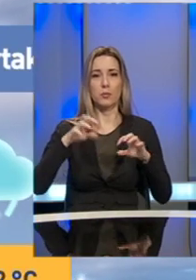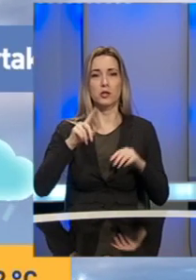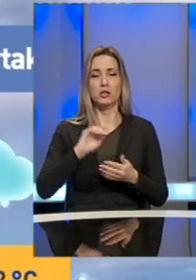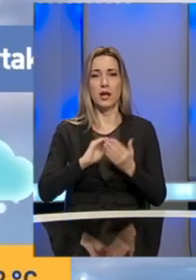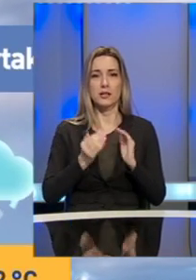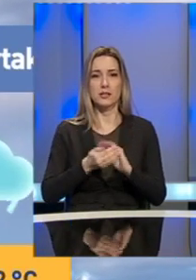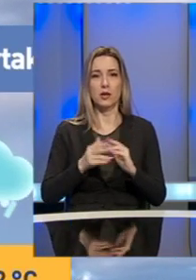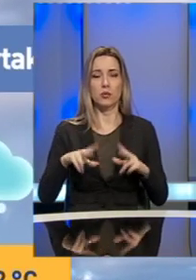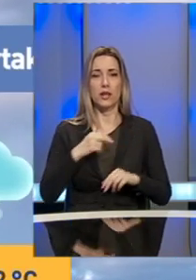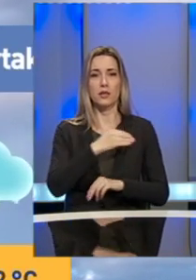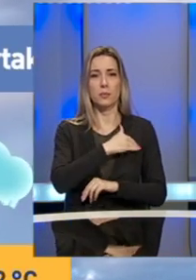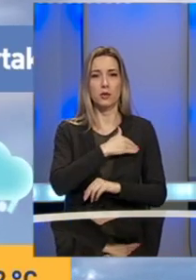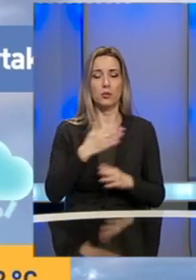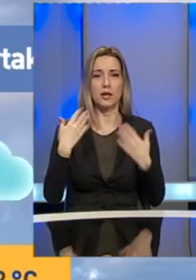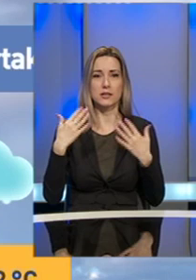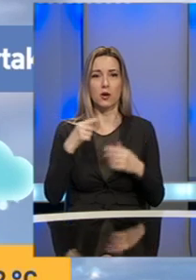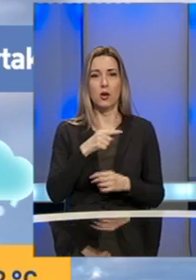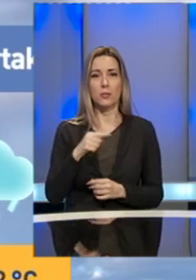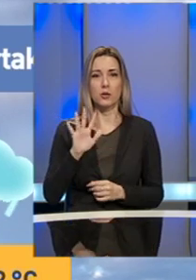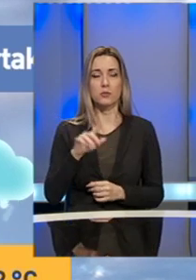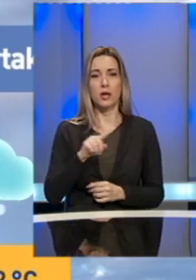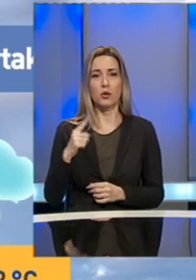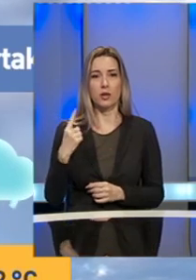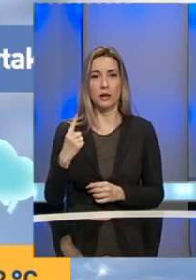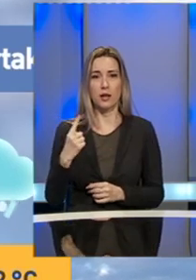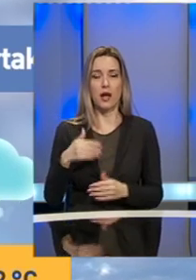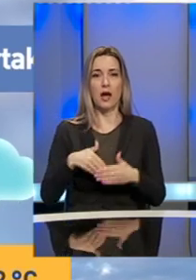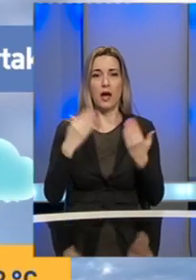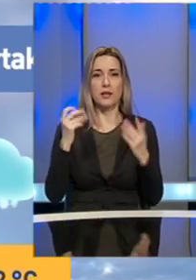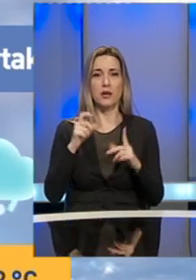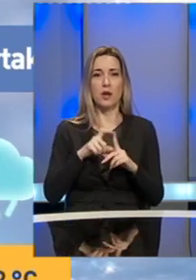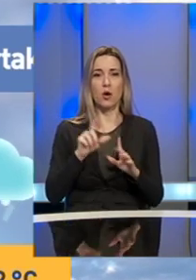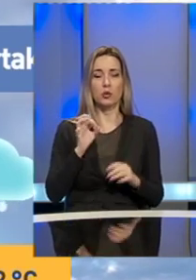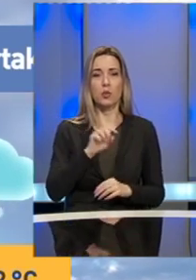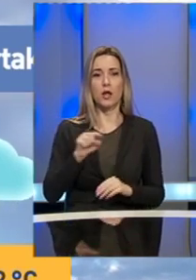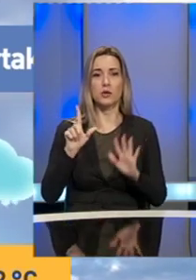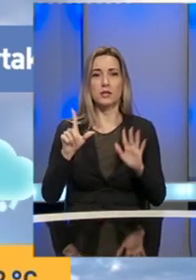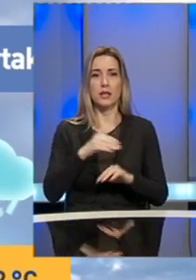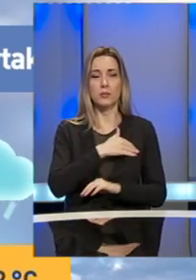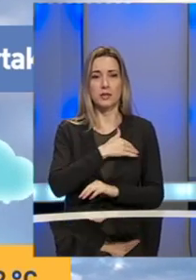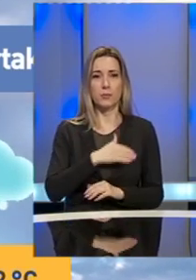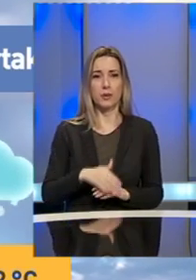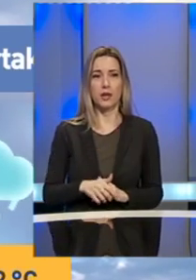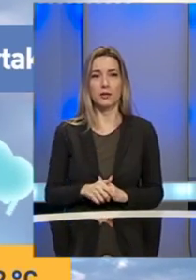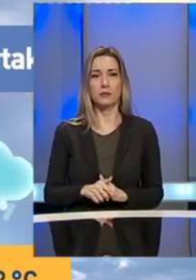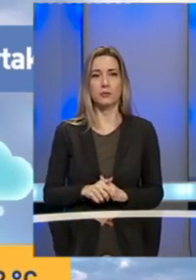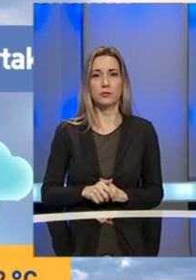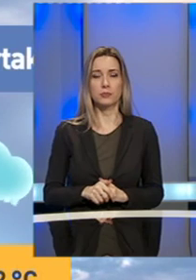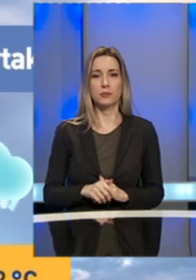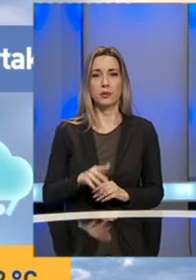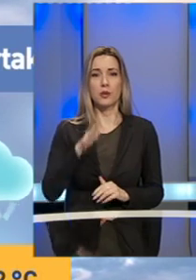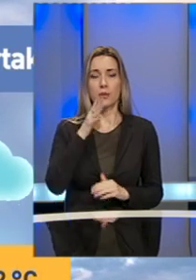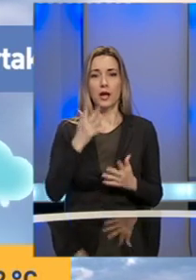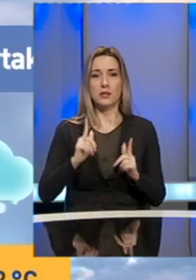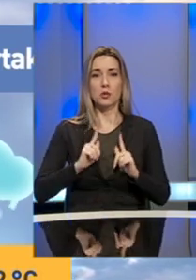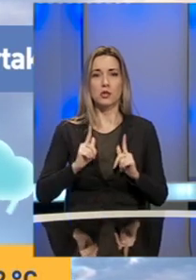snijeg. Jutarnja temperatura zraka od -5 do -1, a dnevna od 0 do 7 stepeni. Padavine će trajati do petka kada